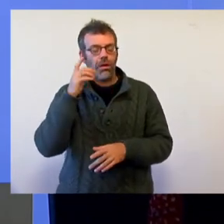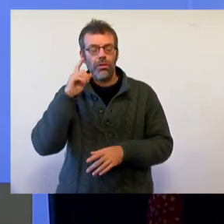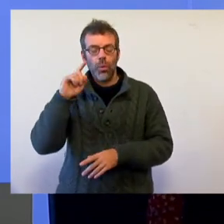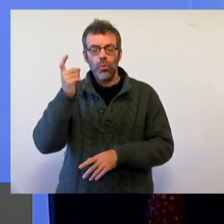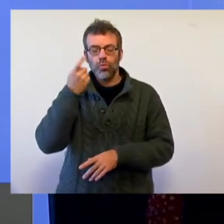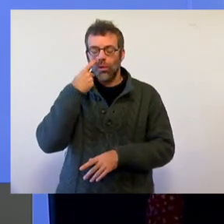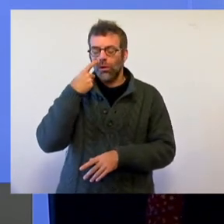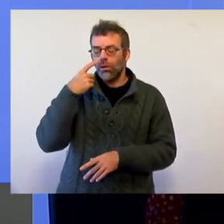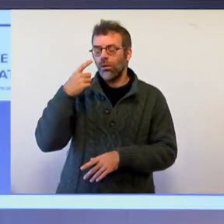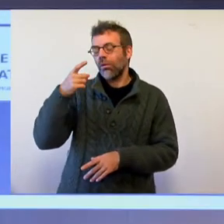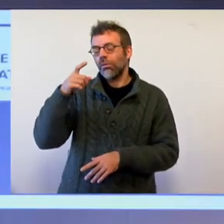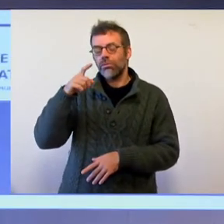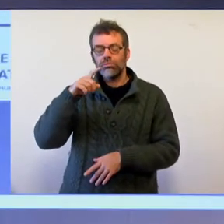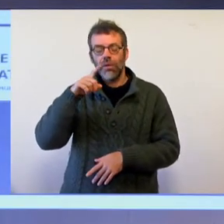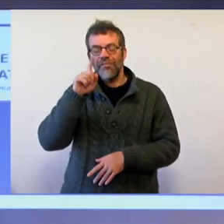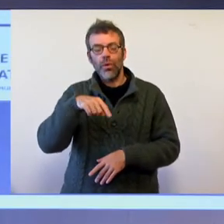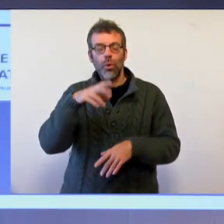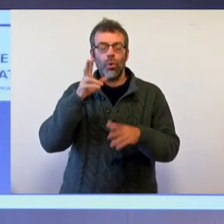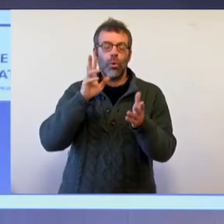Madame Dombrecoste.